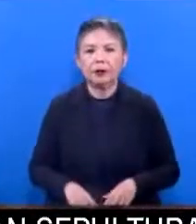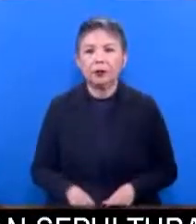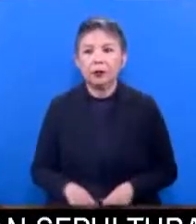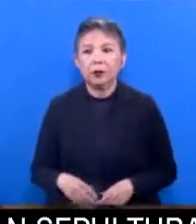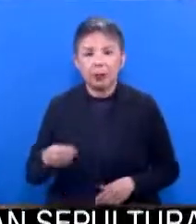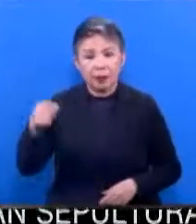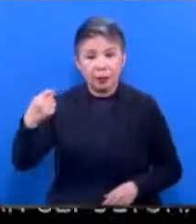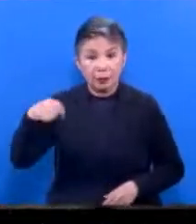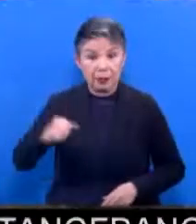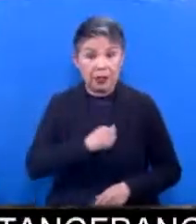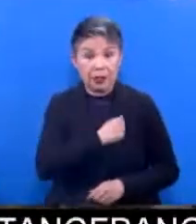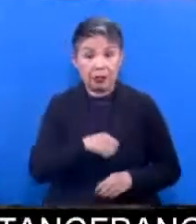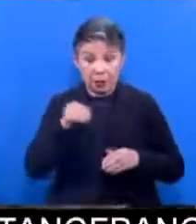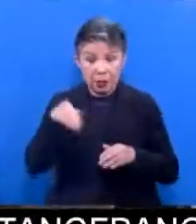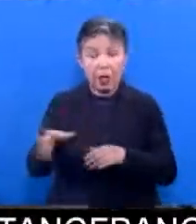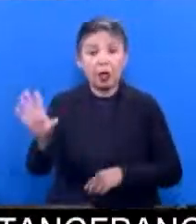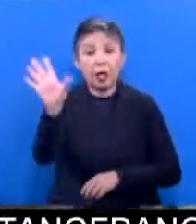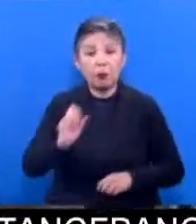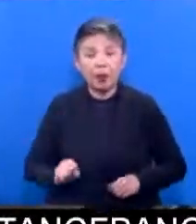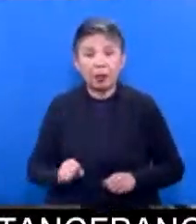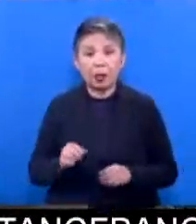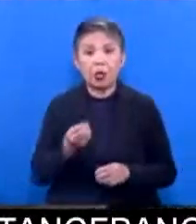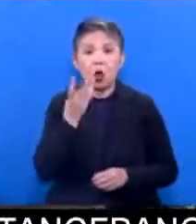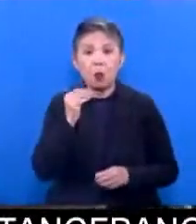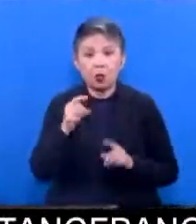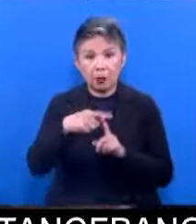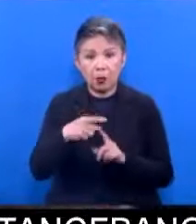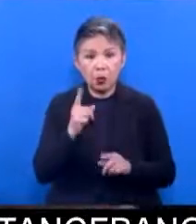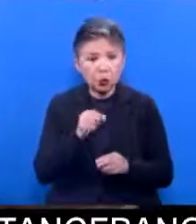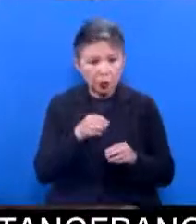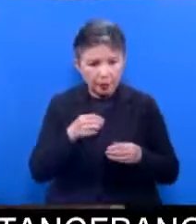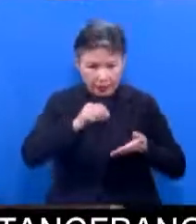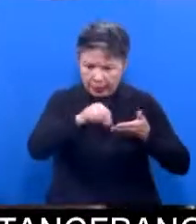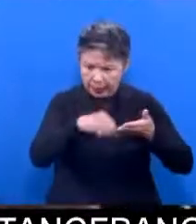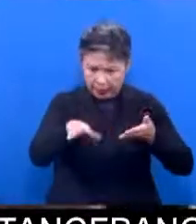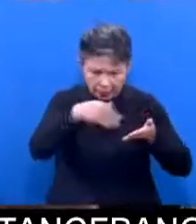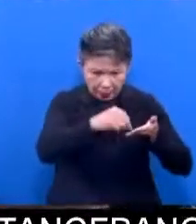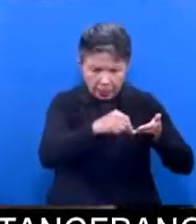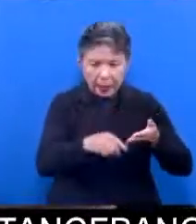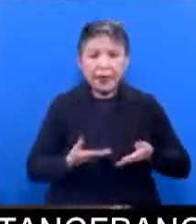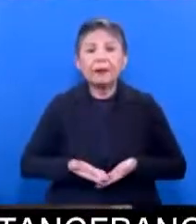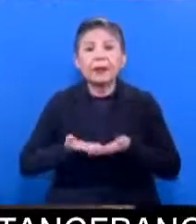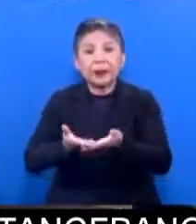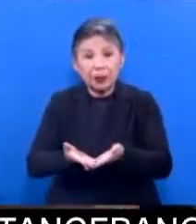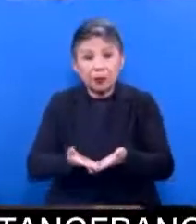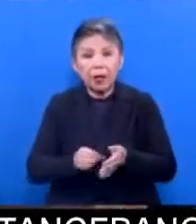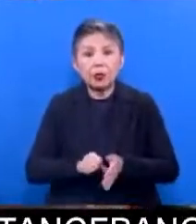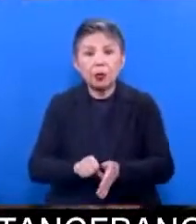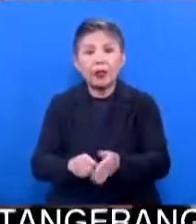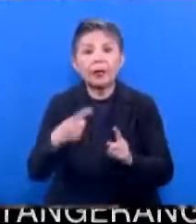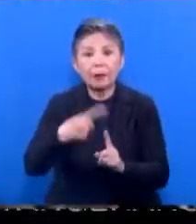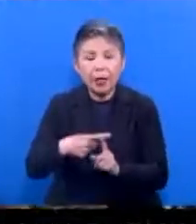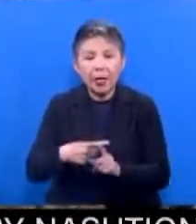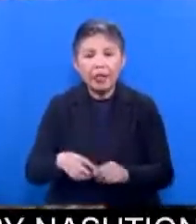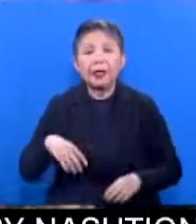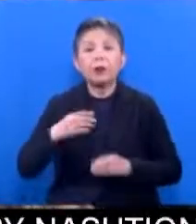kedatangan Menteri Sosial Tri Risma hari ini ke Kabupaten Lombok Timur adalah untuk pemadanan data dan penyerahan bantuan atensi serta program